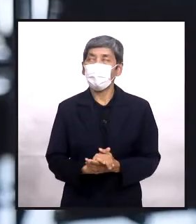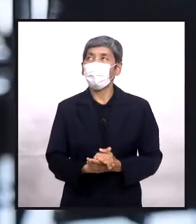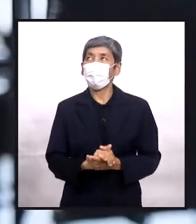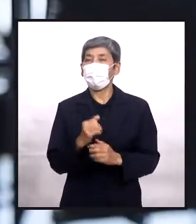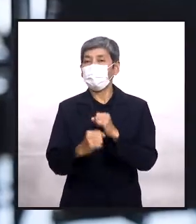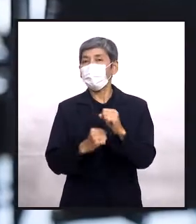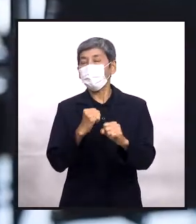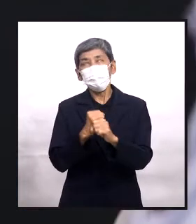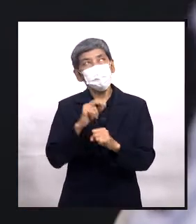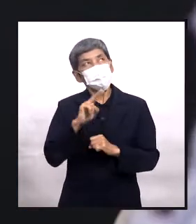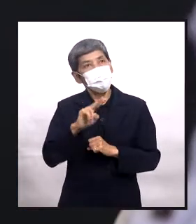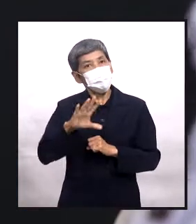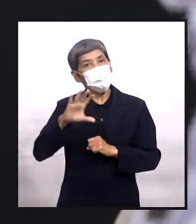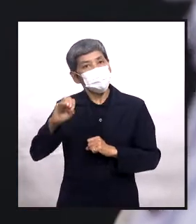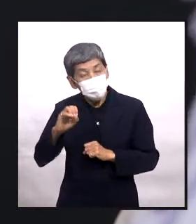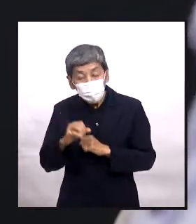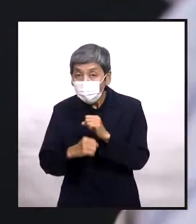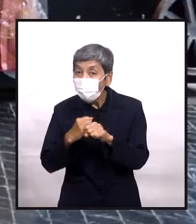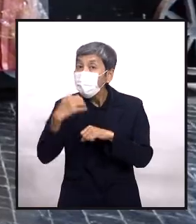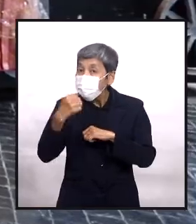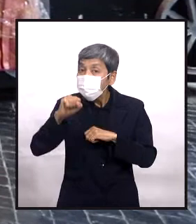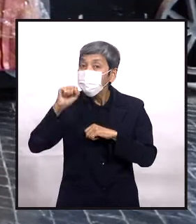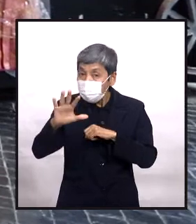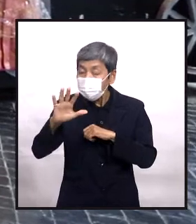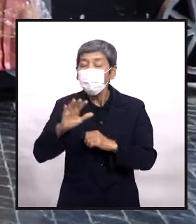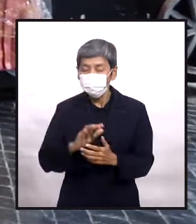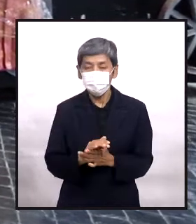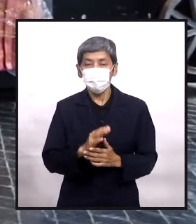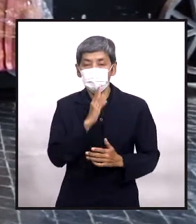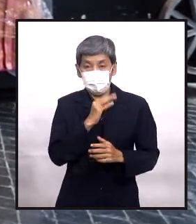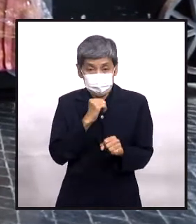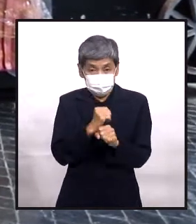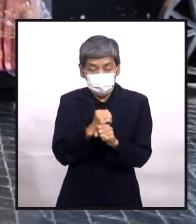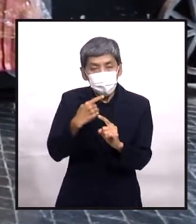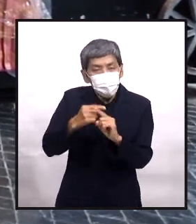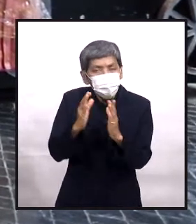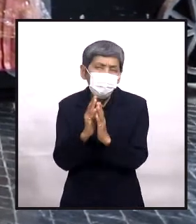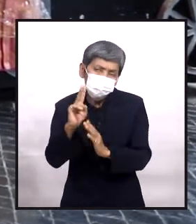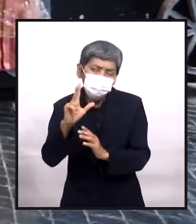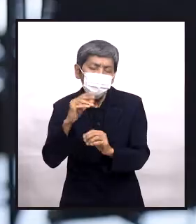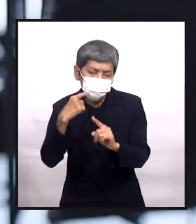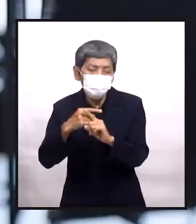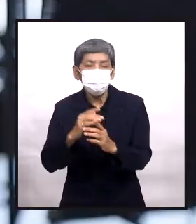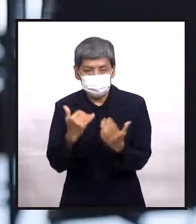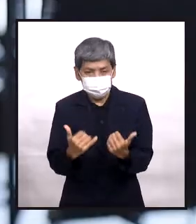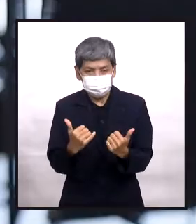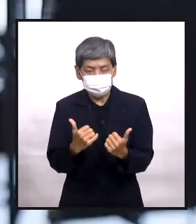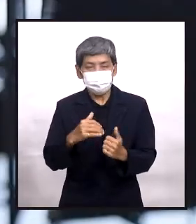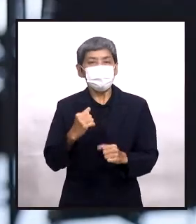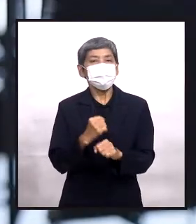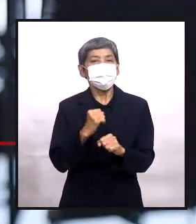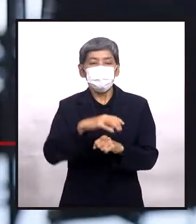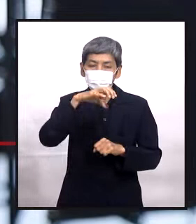โอ้โห50เนี่ย โอ้15 ปี อันนี้คือเป็นนิตินัยนะฮะแต่ว่าถ้าพฤตินัยเนี่ยก็บวกอีกสัก 2-3 ปีซึ่งตอนนี้บ้